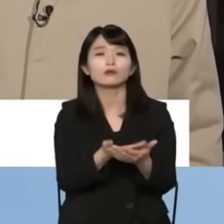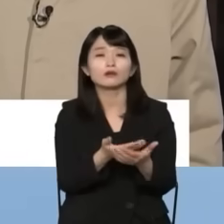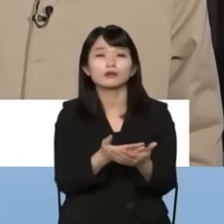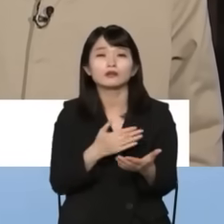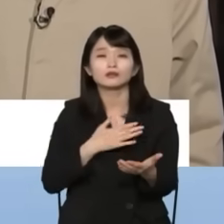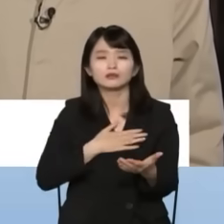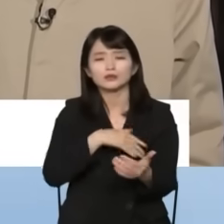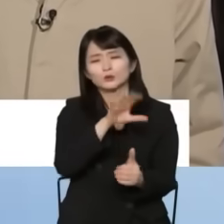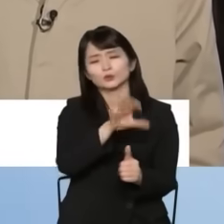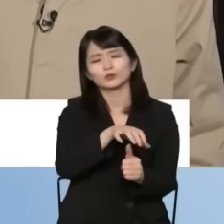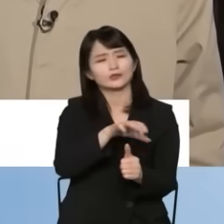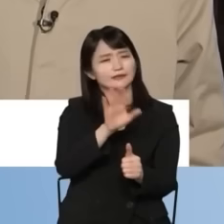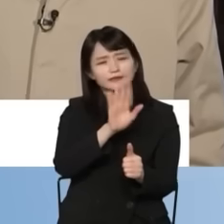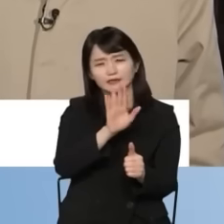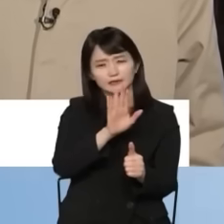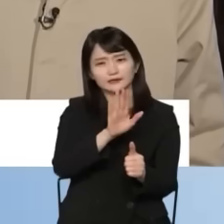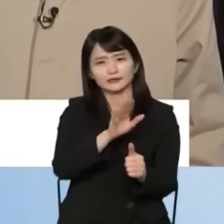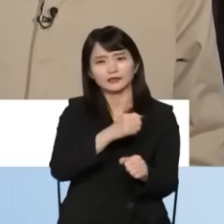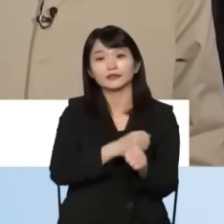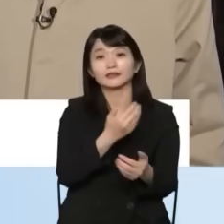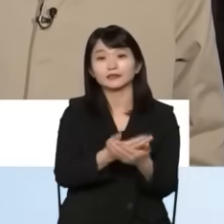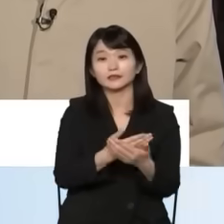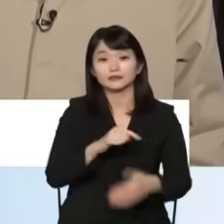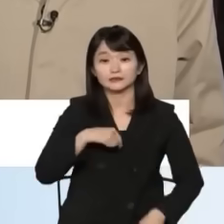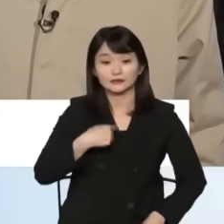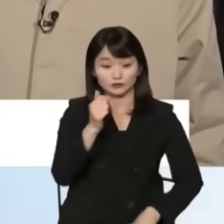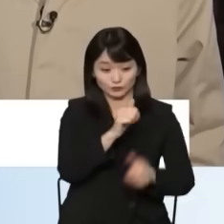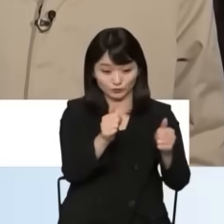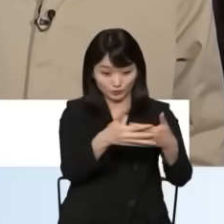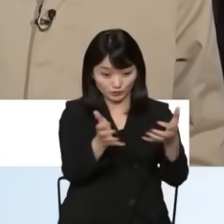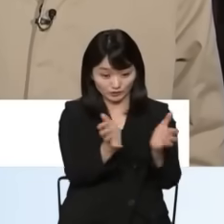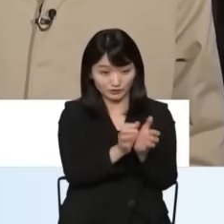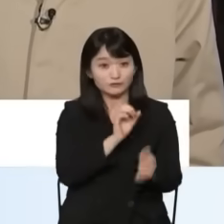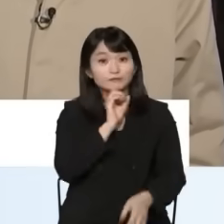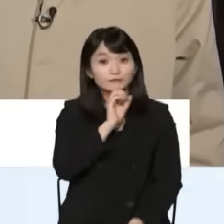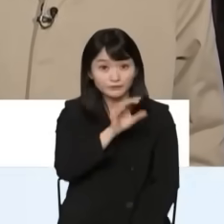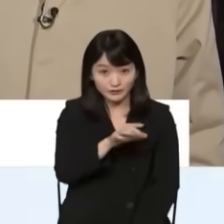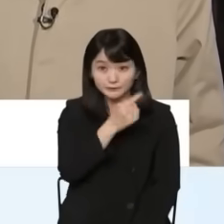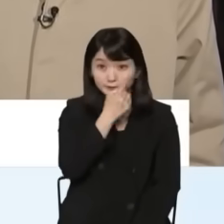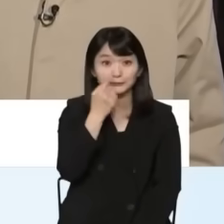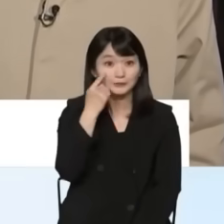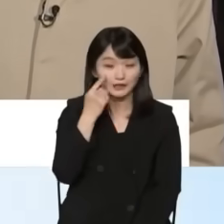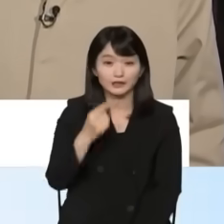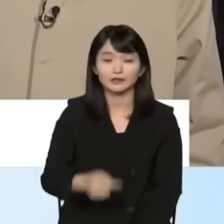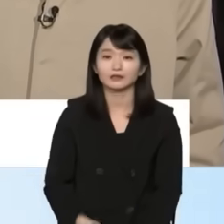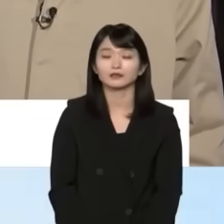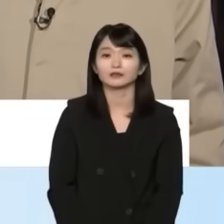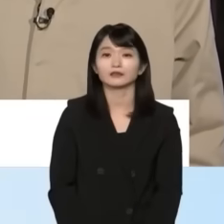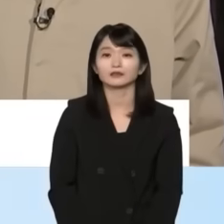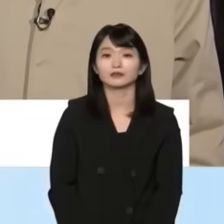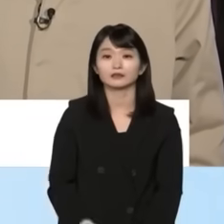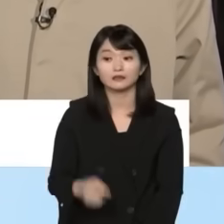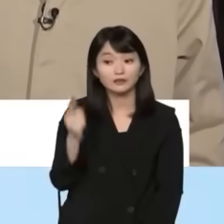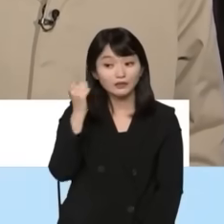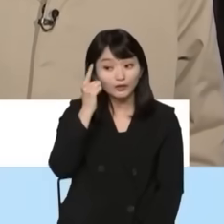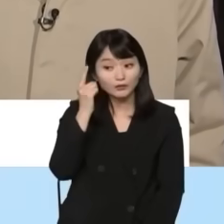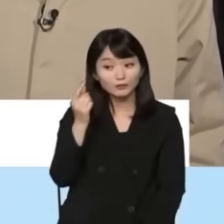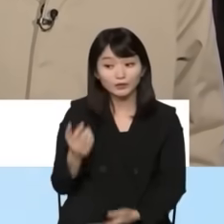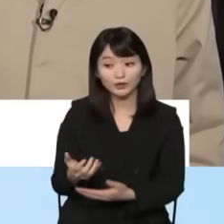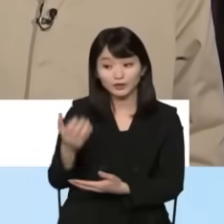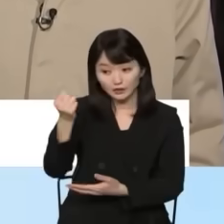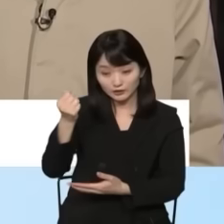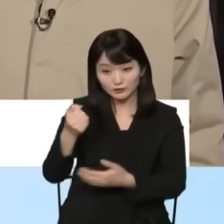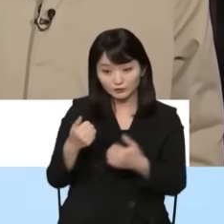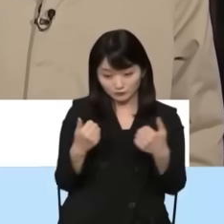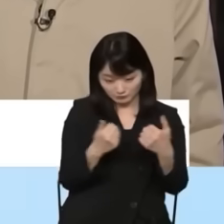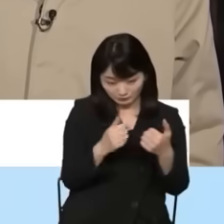내가 구속을 면할 수 있게 해달라 자신의 변호인단한테 이렇게 말한 것으로 확인됐습니다. 또 이걸로 협상해서 가족